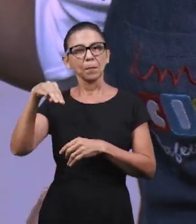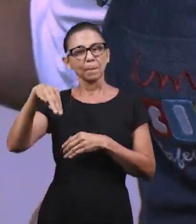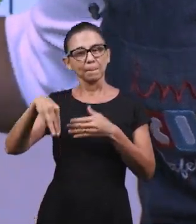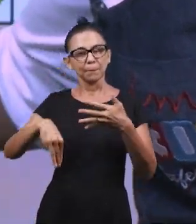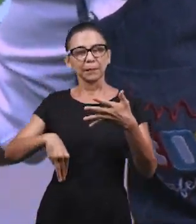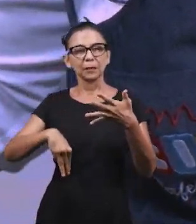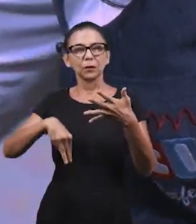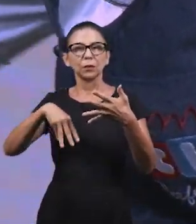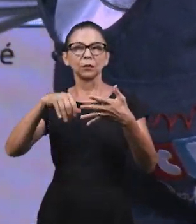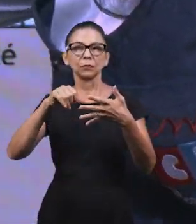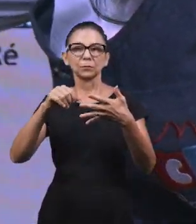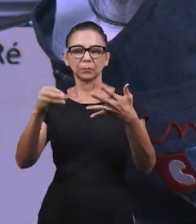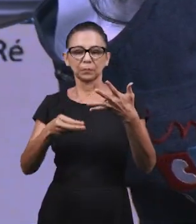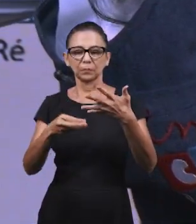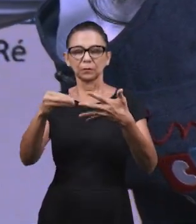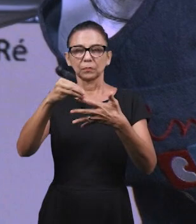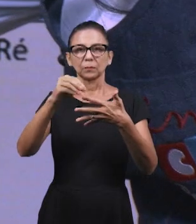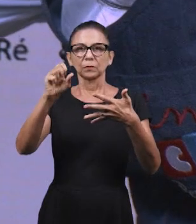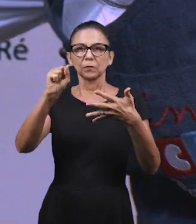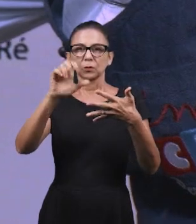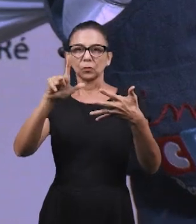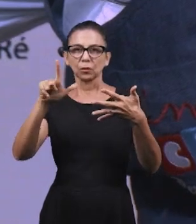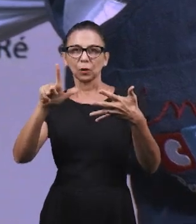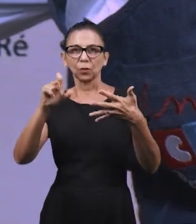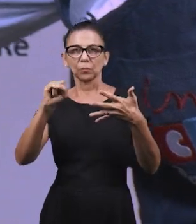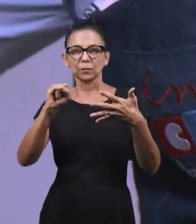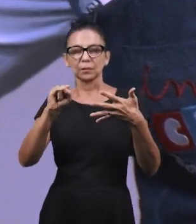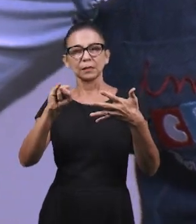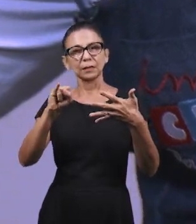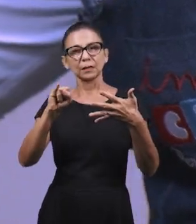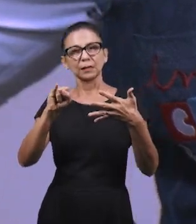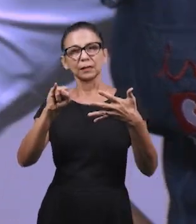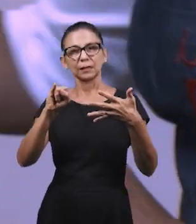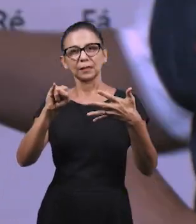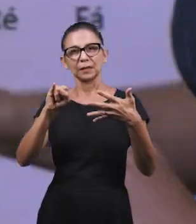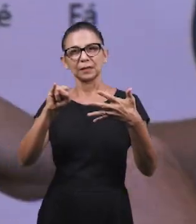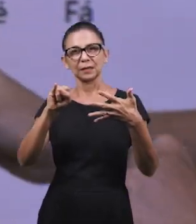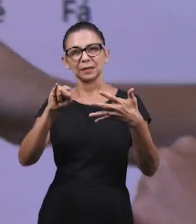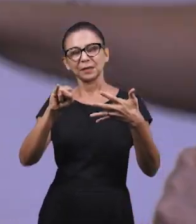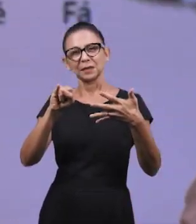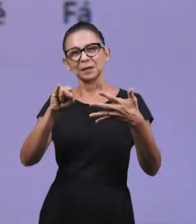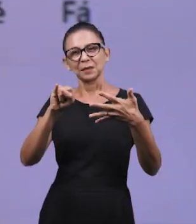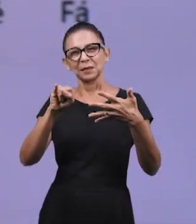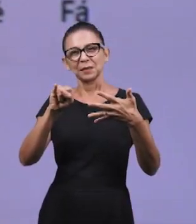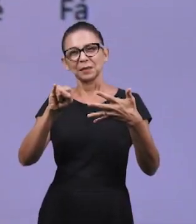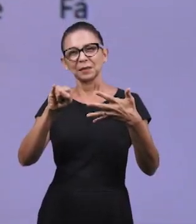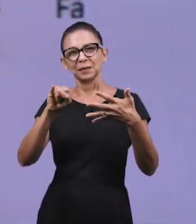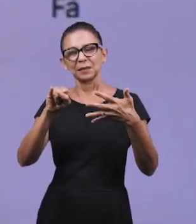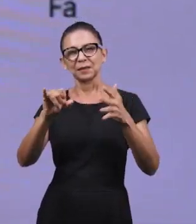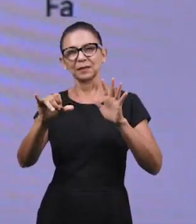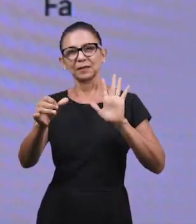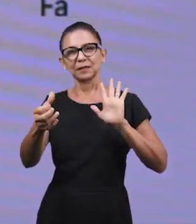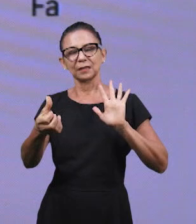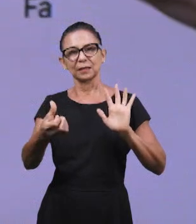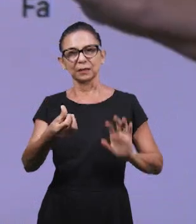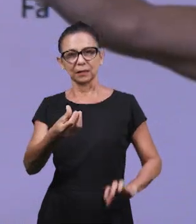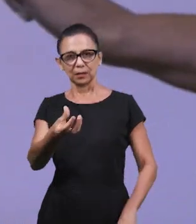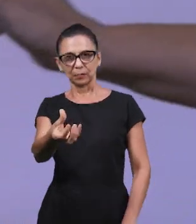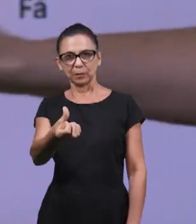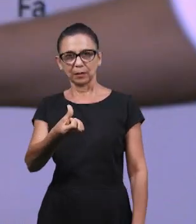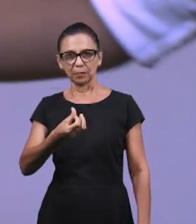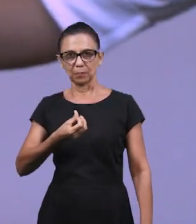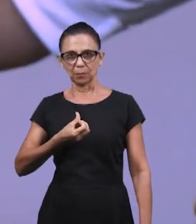Sol mineur. Les notes sont Sol, Si bémol et Ré.